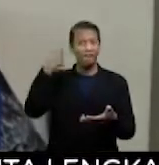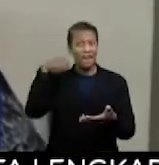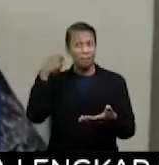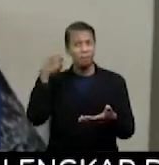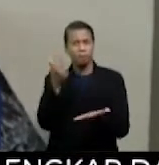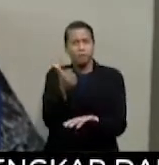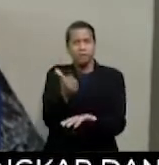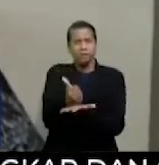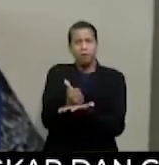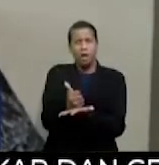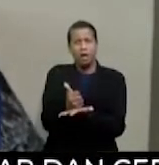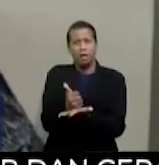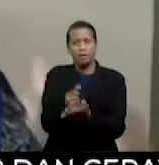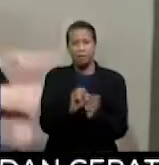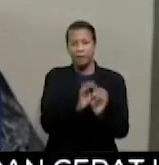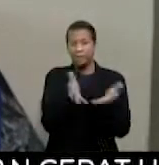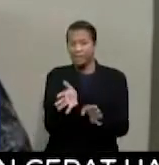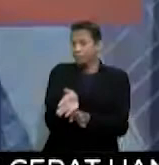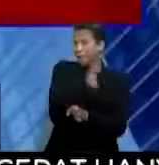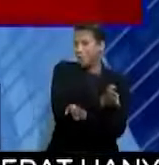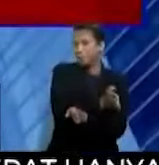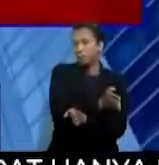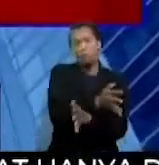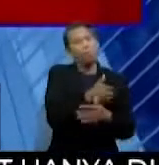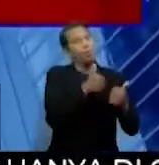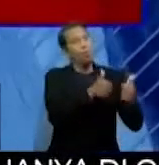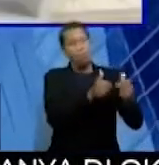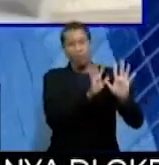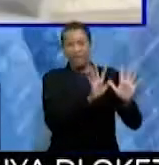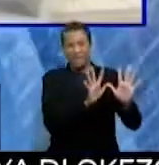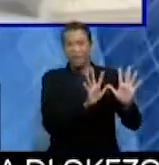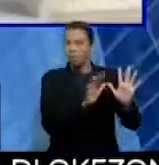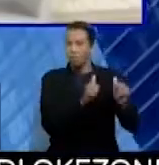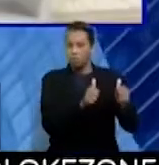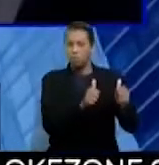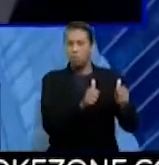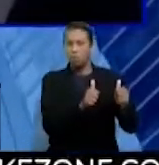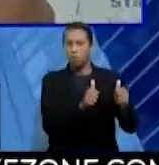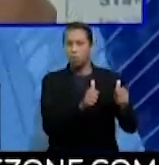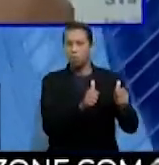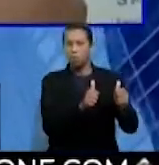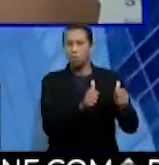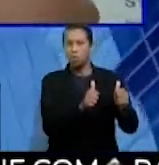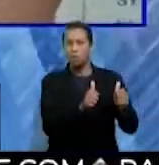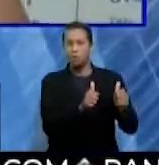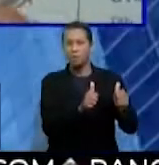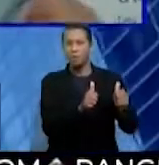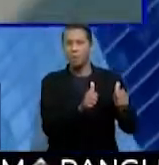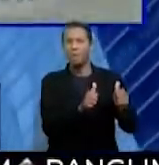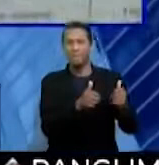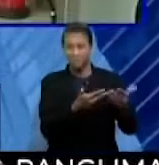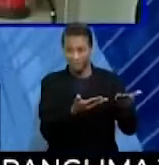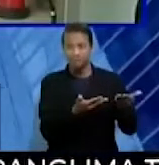sangat-sangat menjanjikan. Jadi tahun 2019 itu bisa dikatakan sedang pada puncaknya. Dan kontribusi terhadap PDB